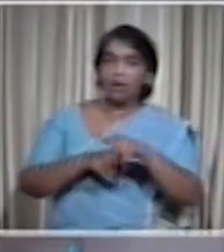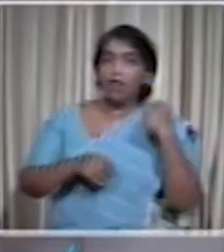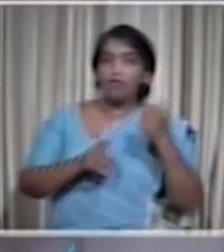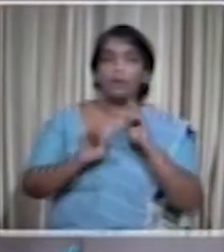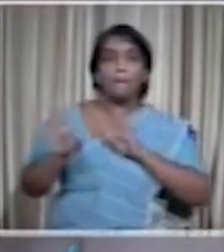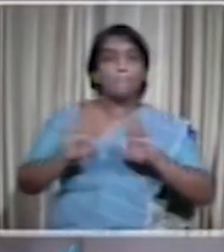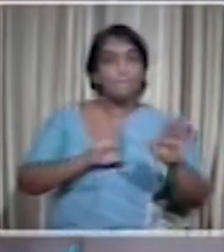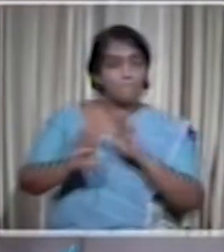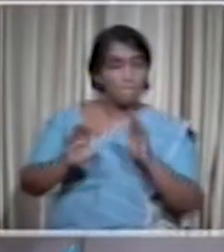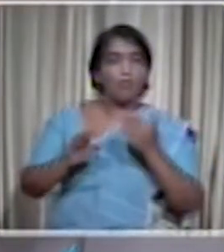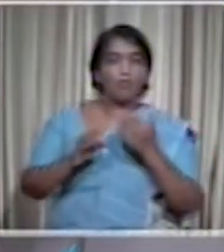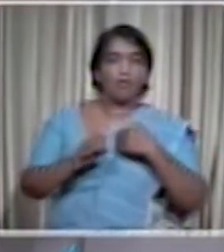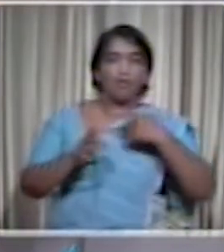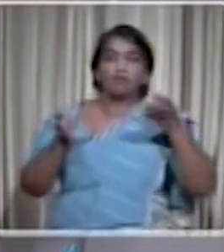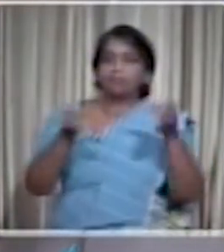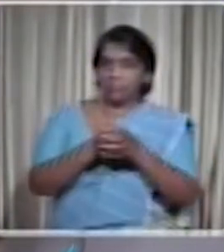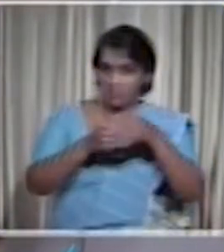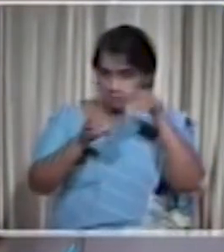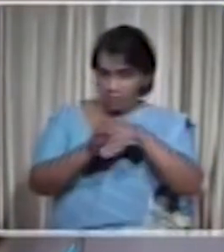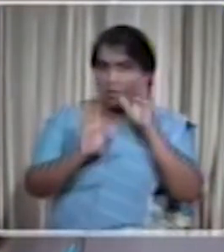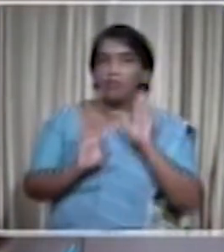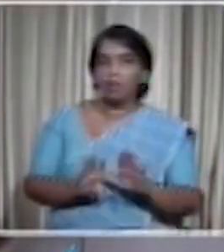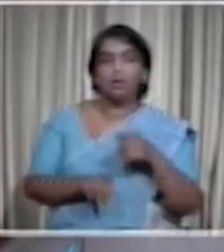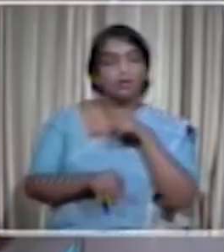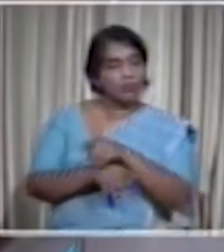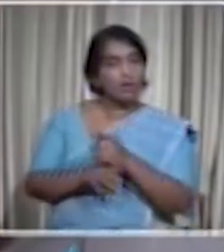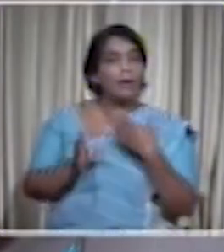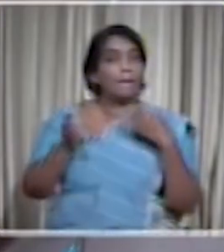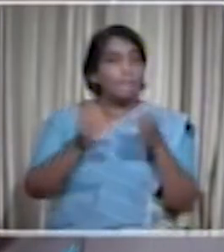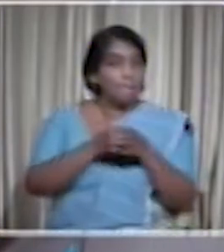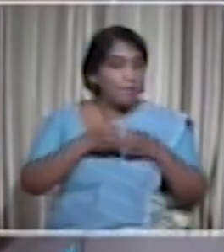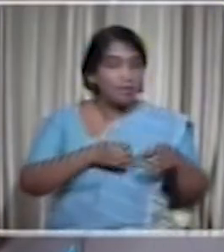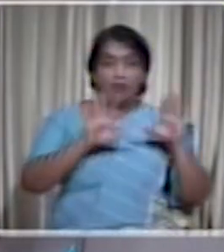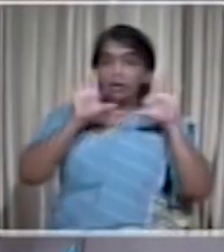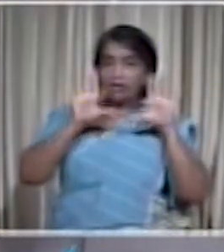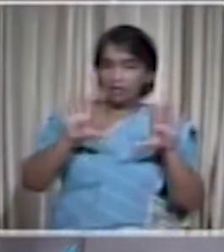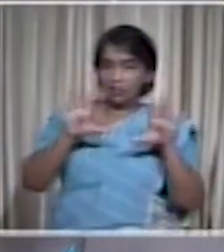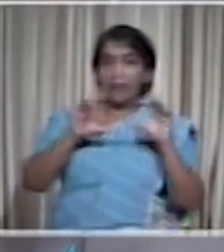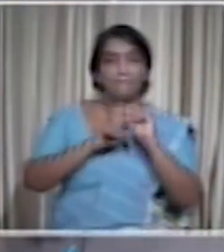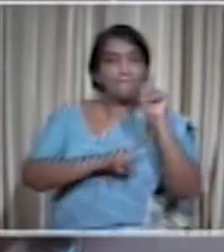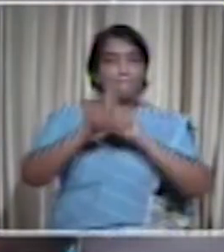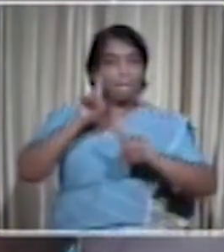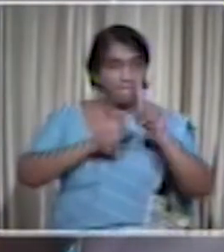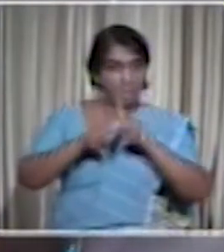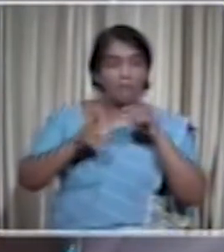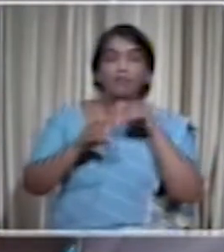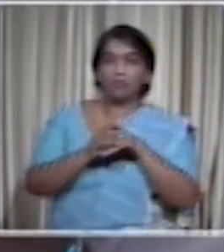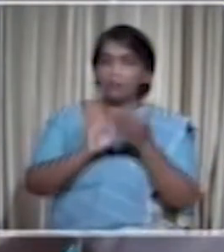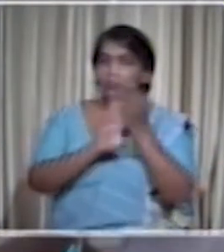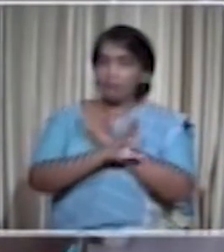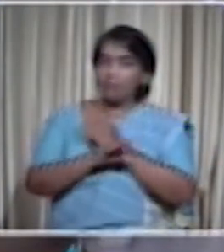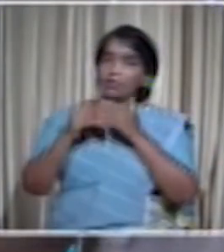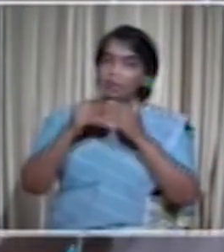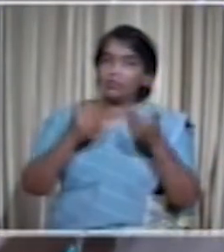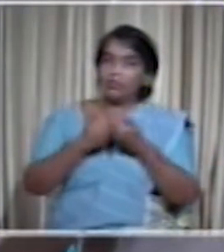මේකේ අන්තර්වාර පාලනයක් ස්ථාපිත කරන්න ඕනේ. ඒ වෙනුවෙන් අපේ පක්ෂ 10ක් පාර්ලිමේන්තුව තුල පසුගිය කාලයේ පුරා